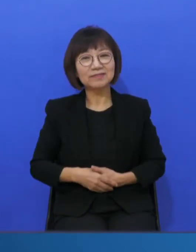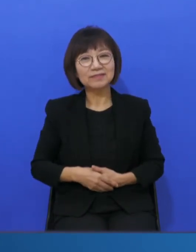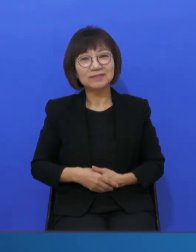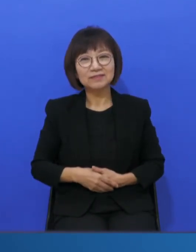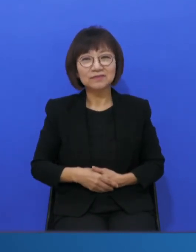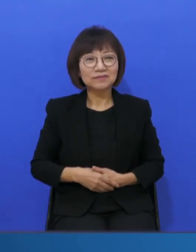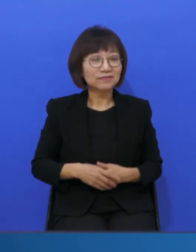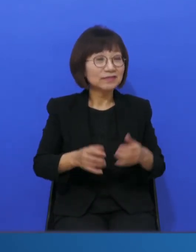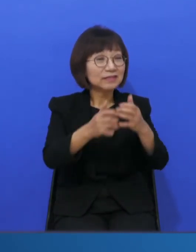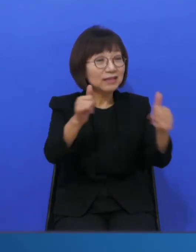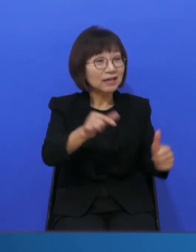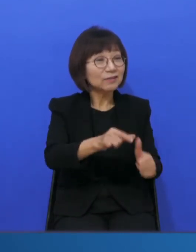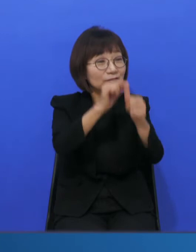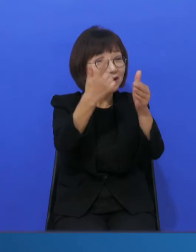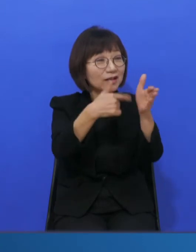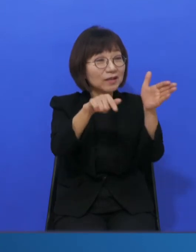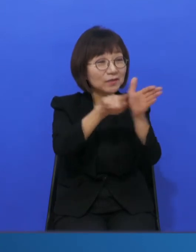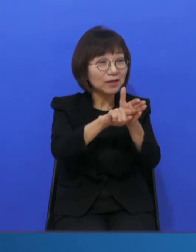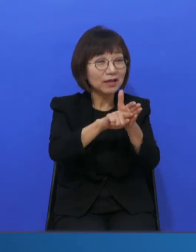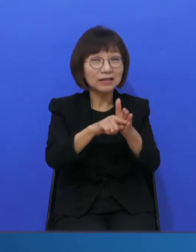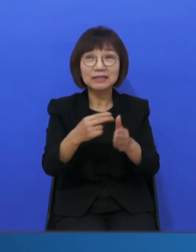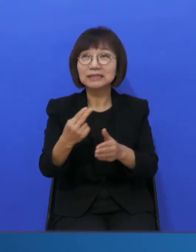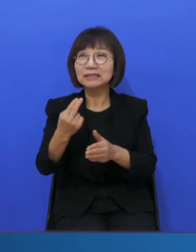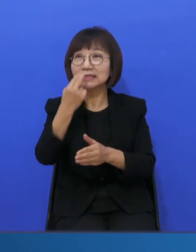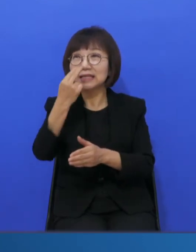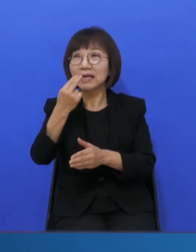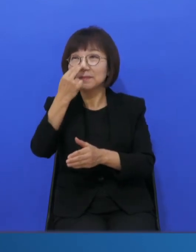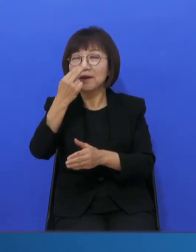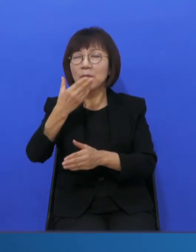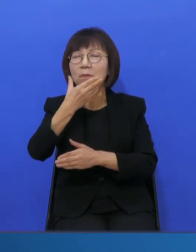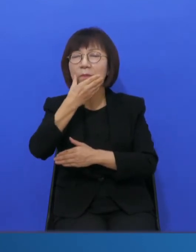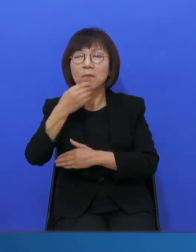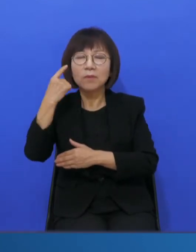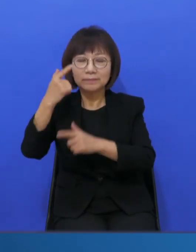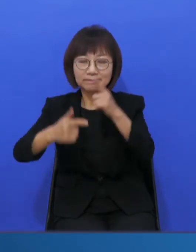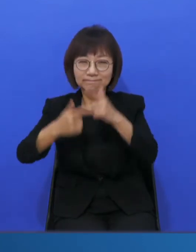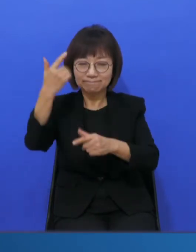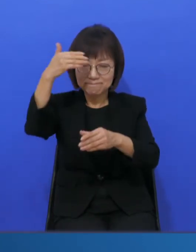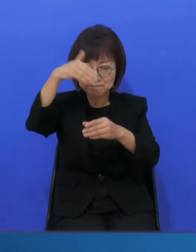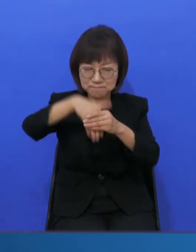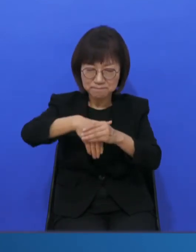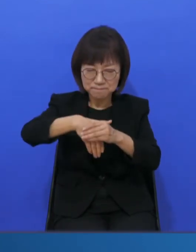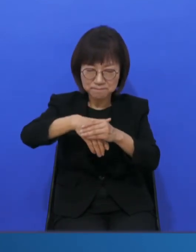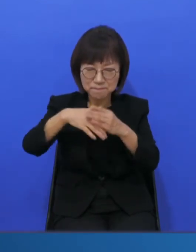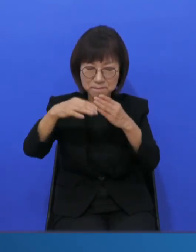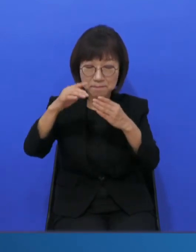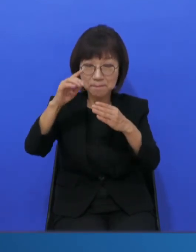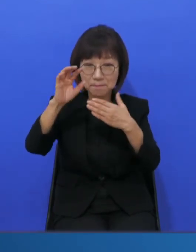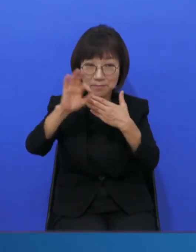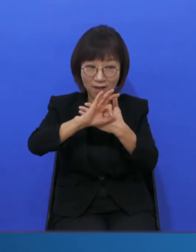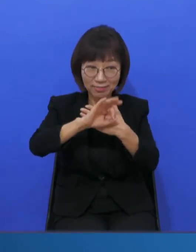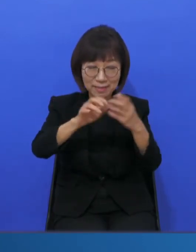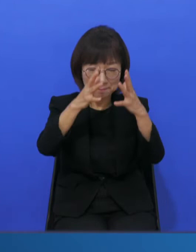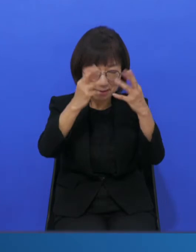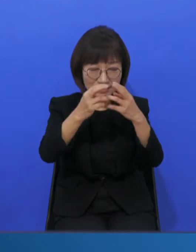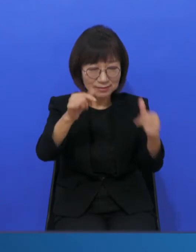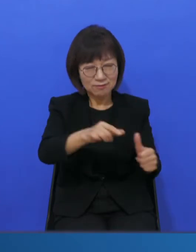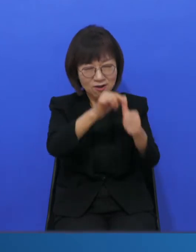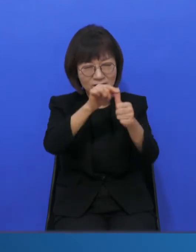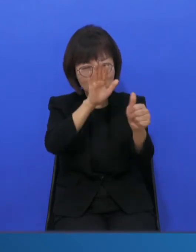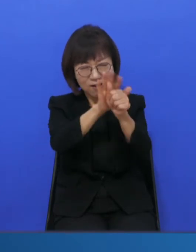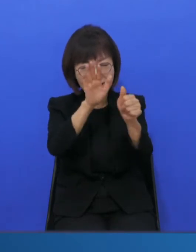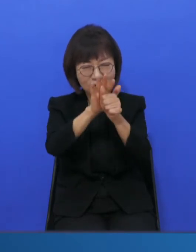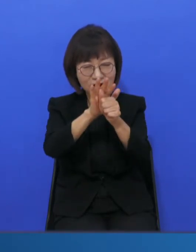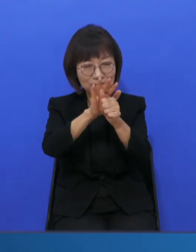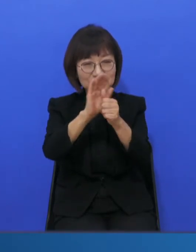사람 살리는 생명의 복음의 나무를 심으면 많은 사람 살리는 전도 열매가 나오기 때문에 If we're able to plant the tree of